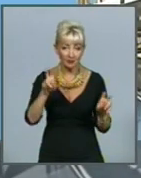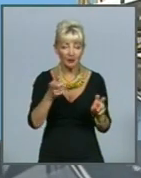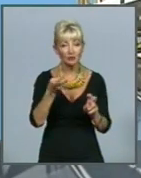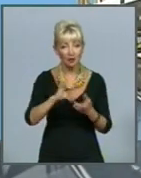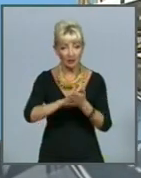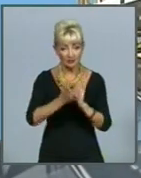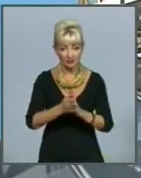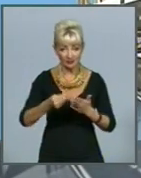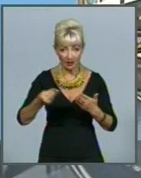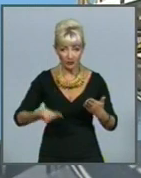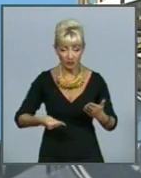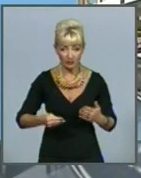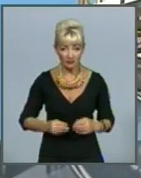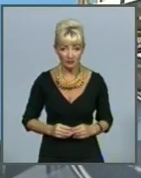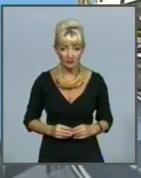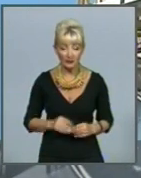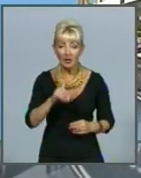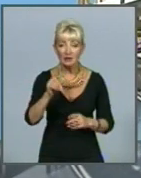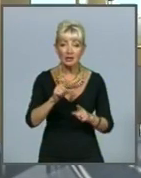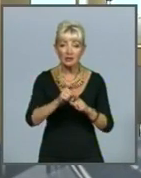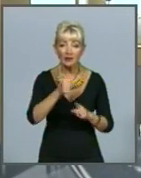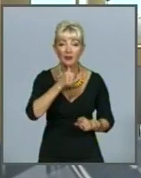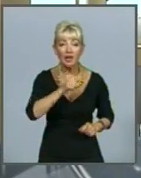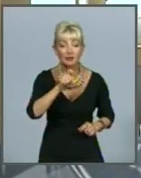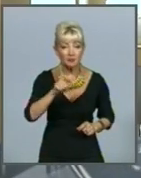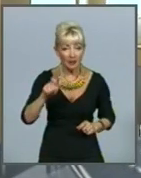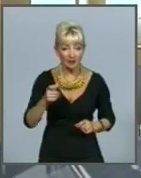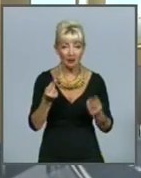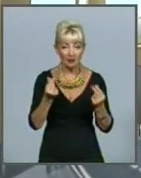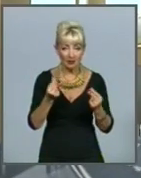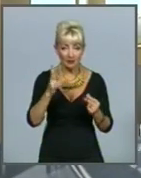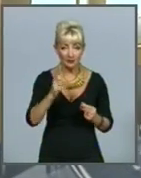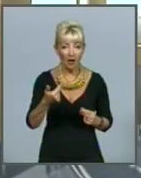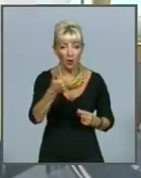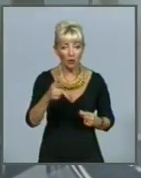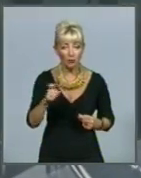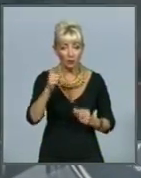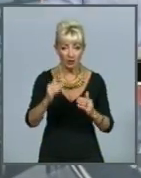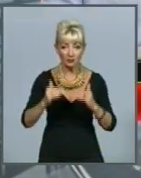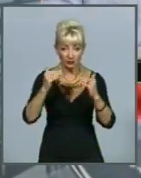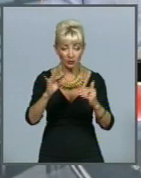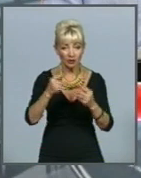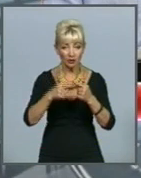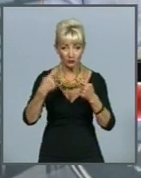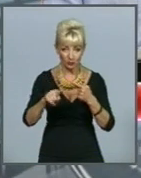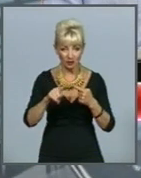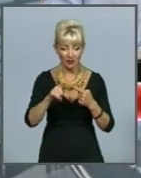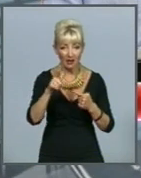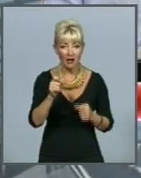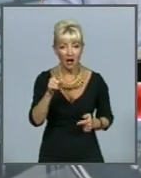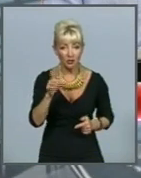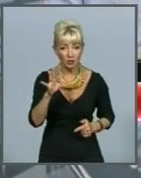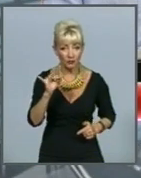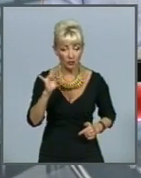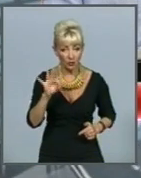договору. За словами ж експертів, тарифи на блакитне паливо підвищаться і в інших газовиків. У